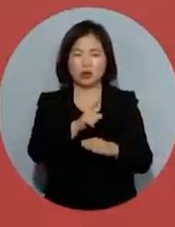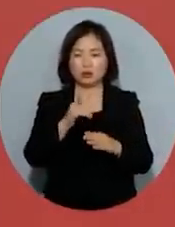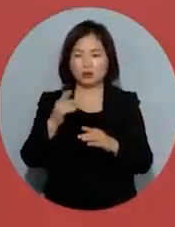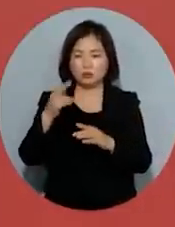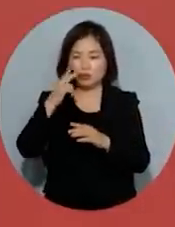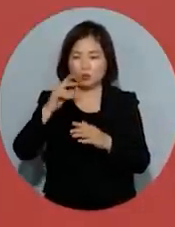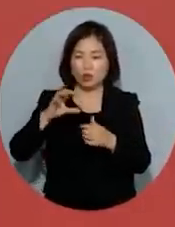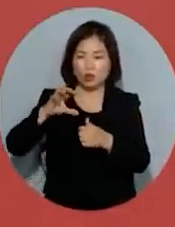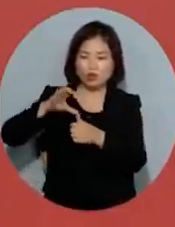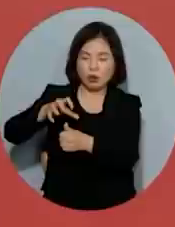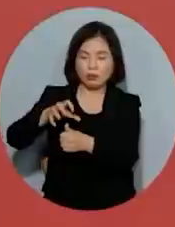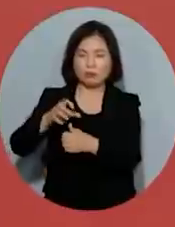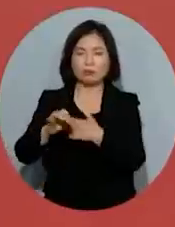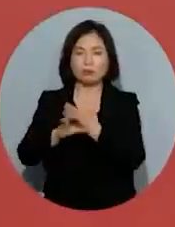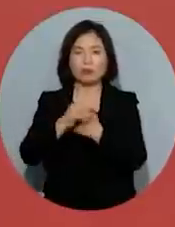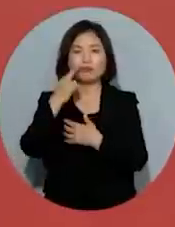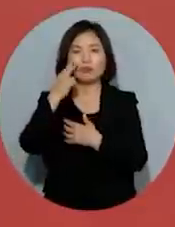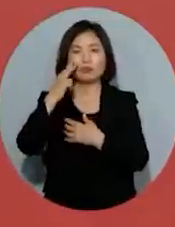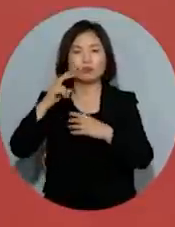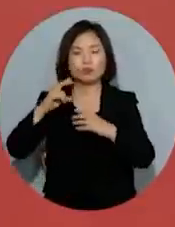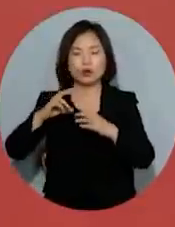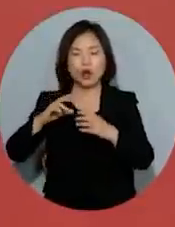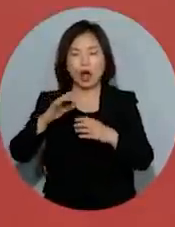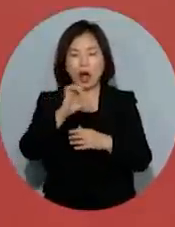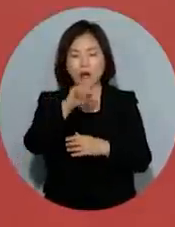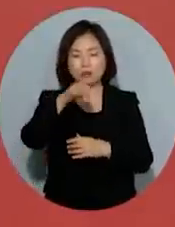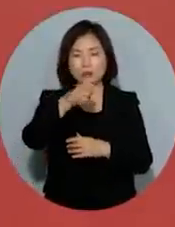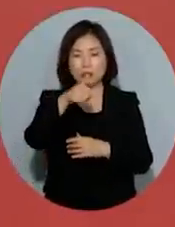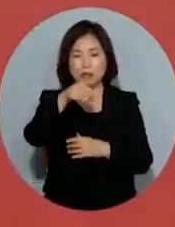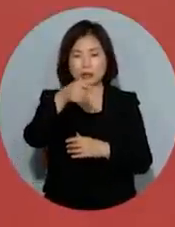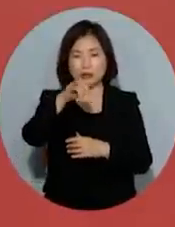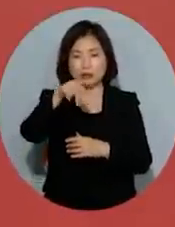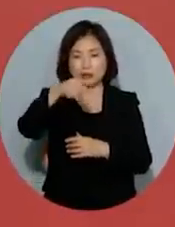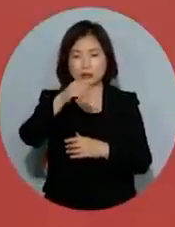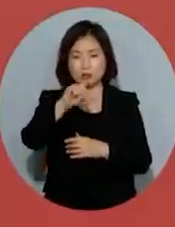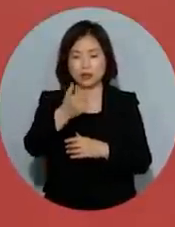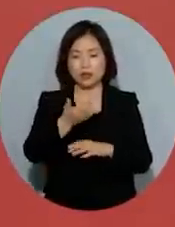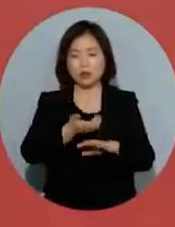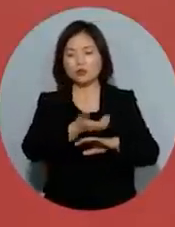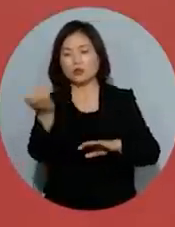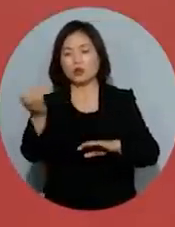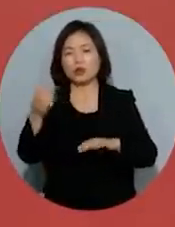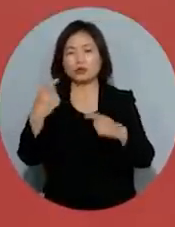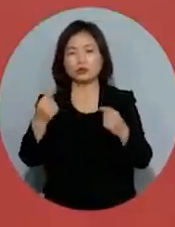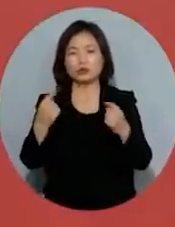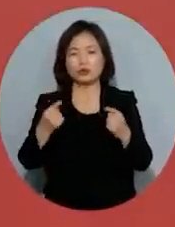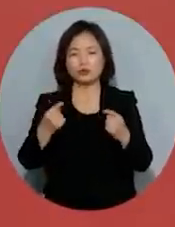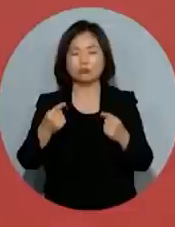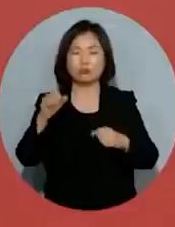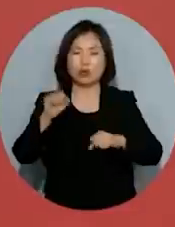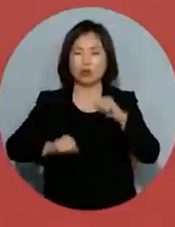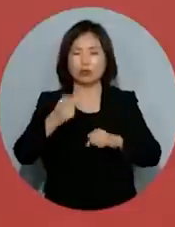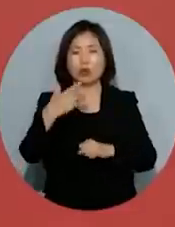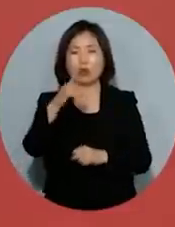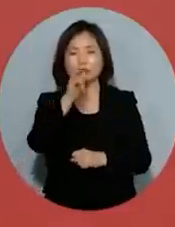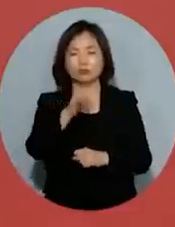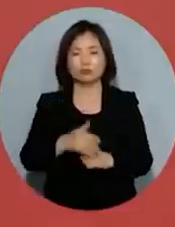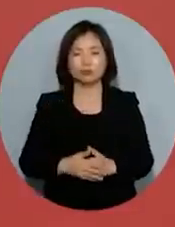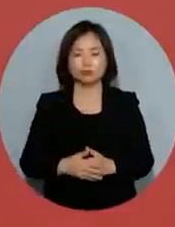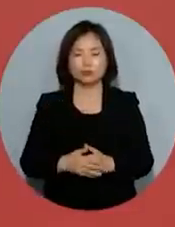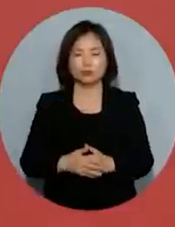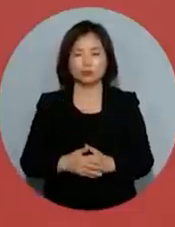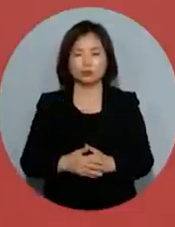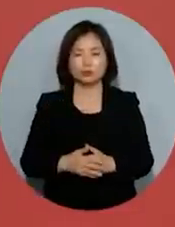본토를 위협하게 되면 미국은 아프가니스탄 철수 이상의 행동도 할 수가 있습니다.